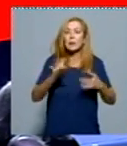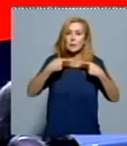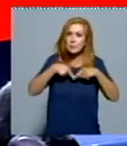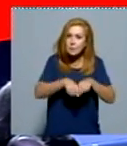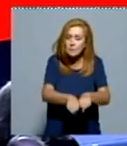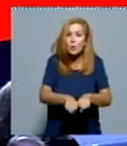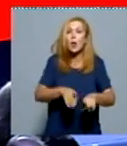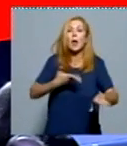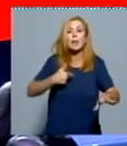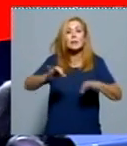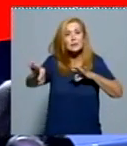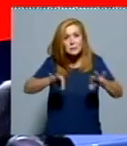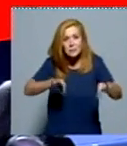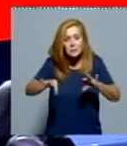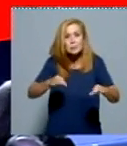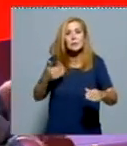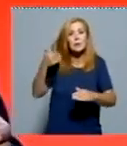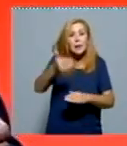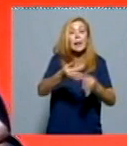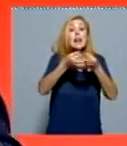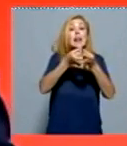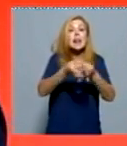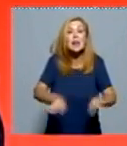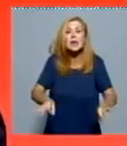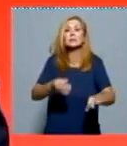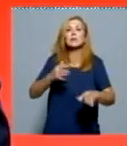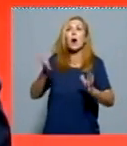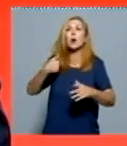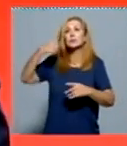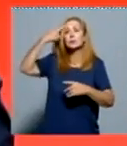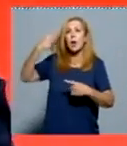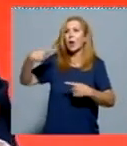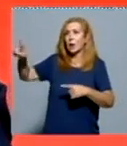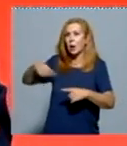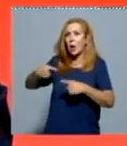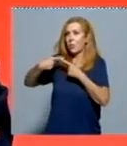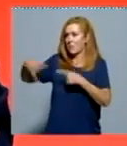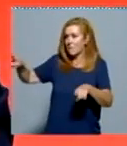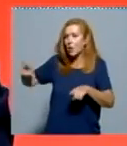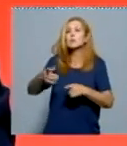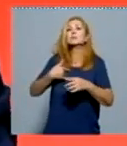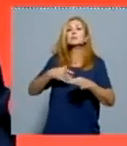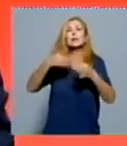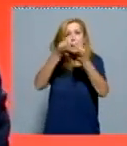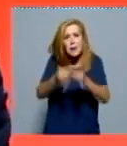έχει στρατηγική προοπτική της λύσης των διαφορών στο πλαίσιο του διεθνούς δικαίου.